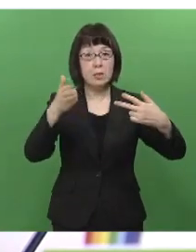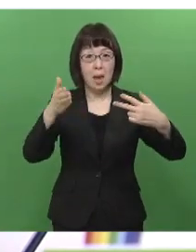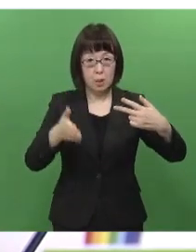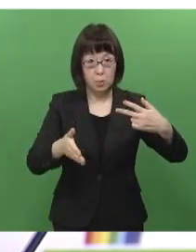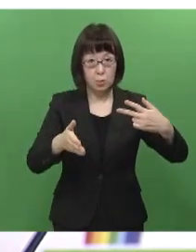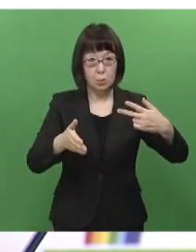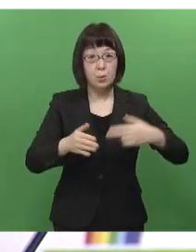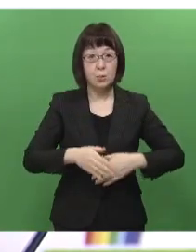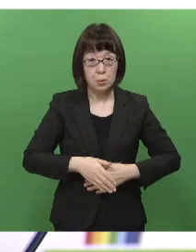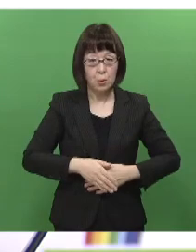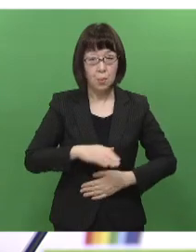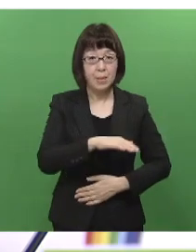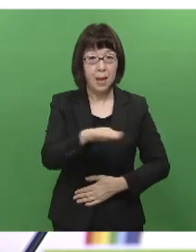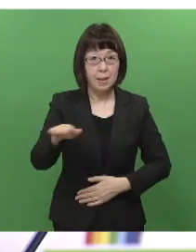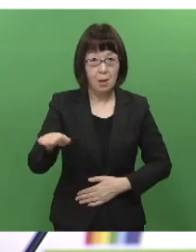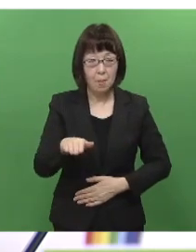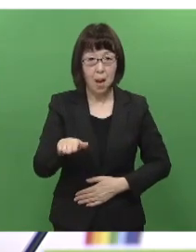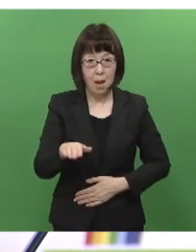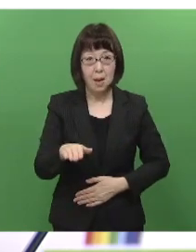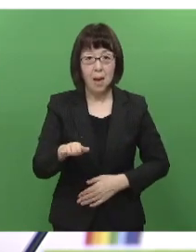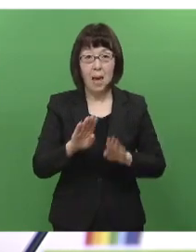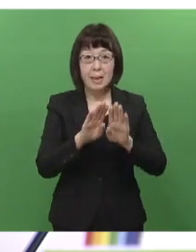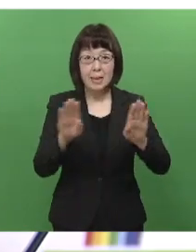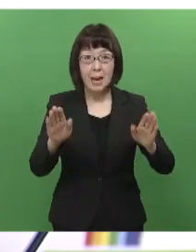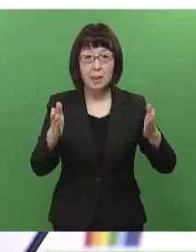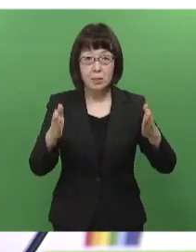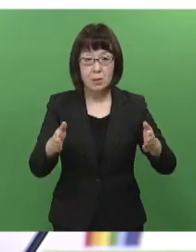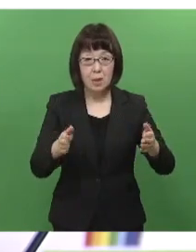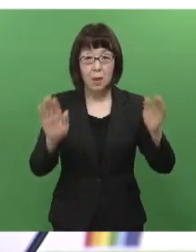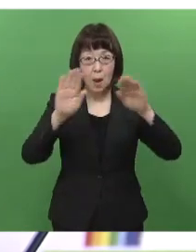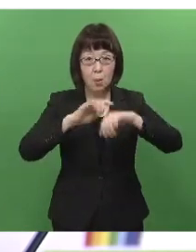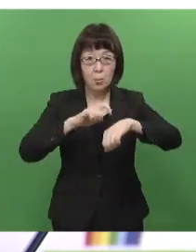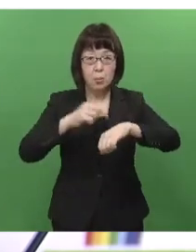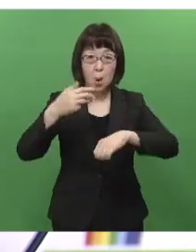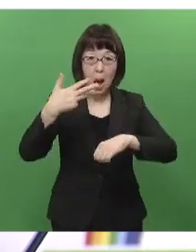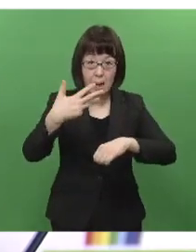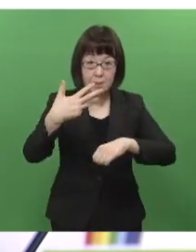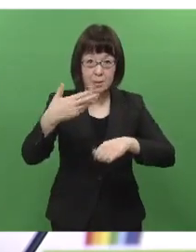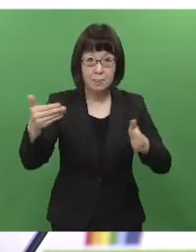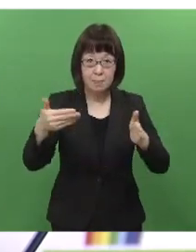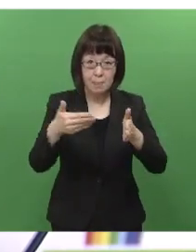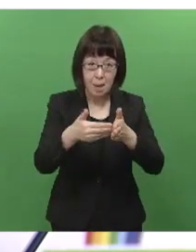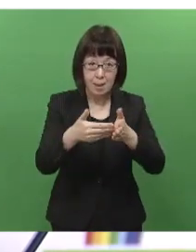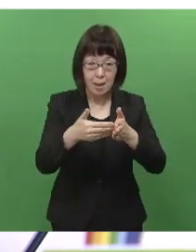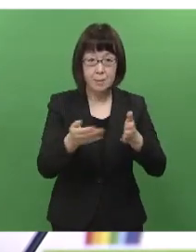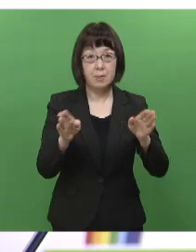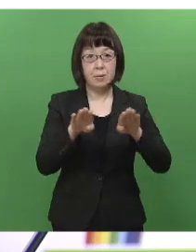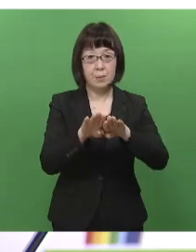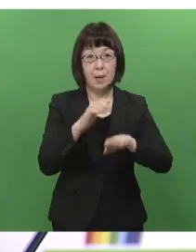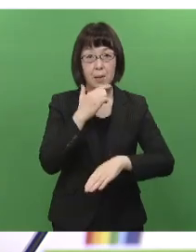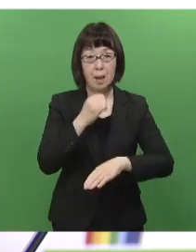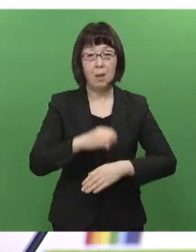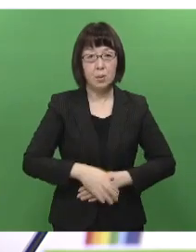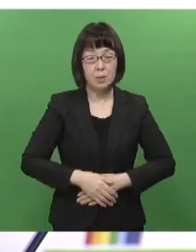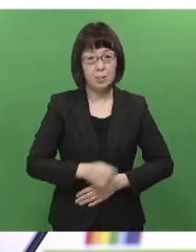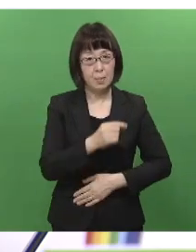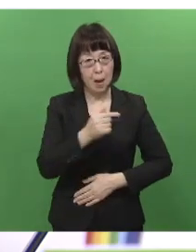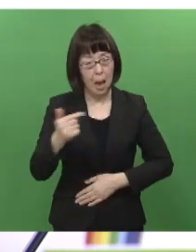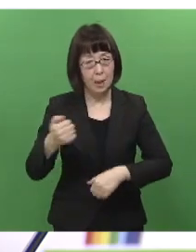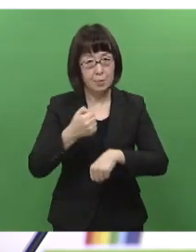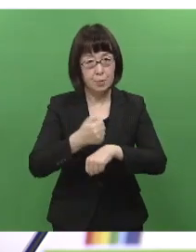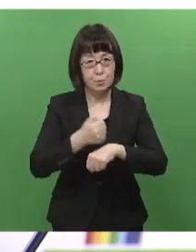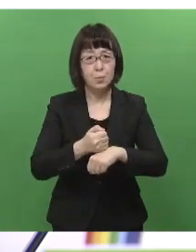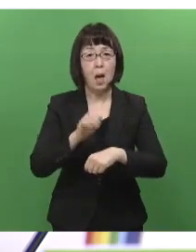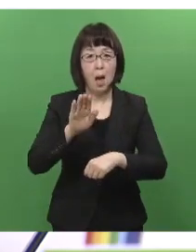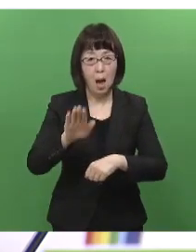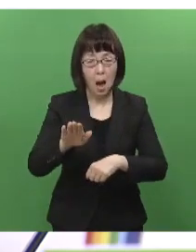の皆様方には営業時間を20時までとしていただきたいと存じます。大変なご負担をおかけいたしますが、重ねてのご